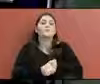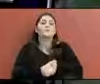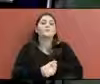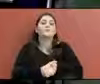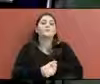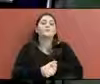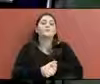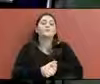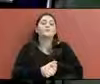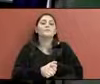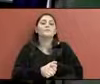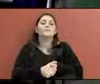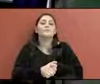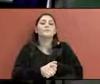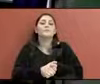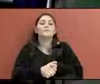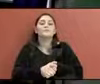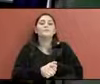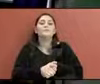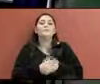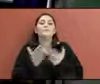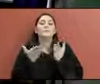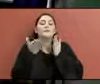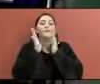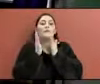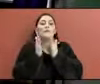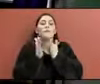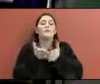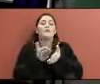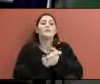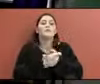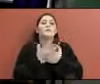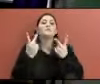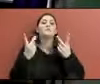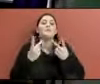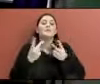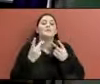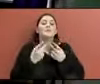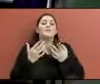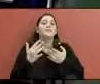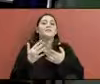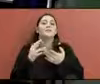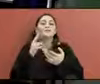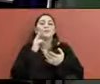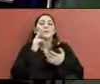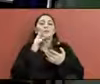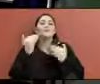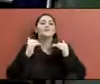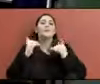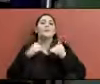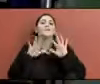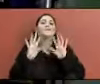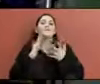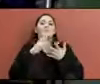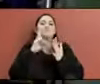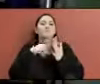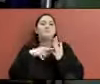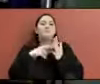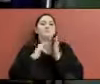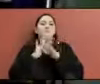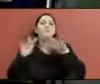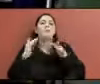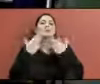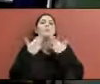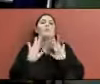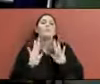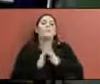Ve devam edelim. Çünkü mesajların sonu gelmiyor. Devamlı mesajımız geliyor.